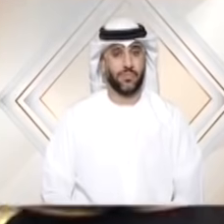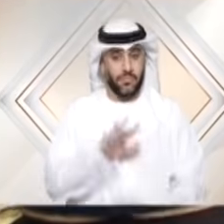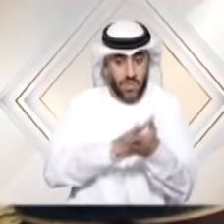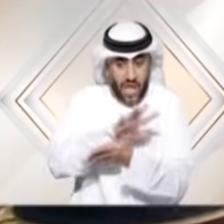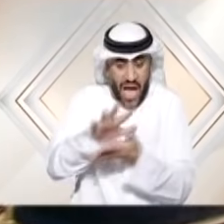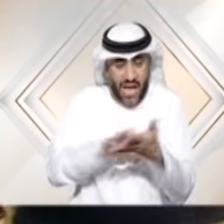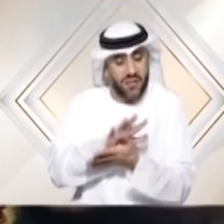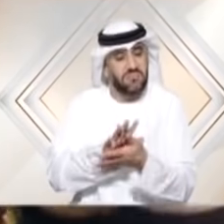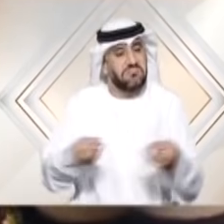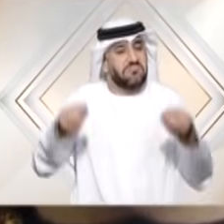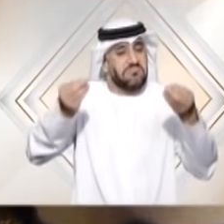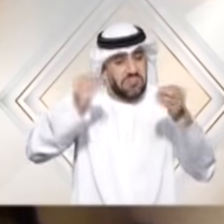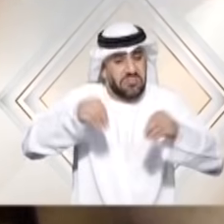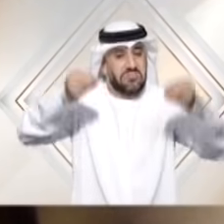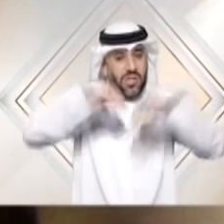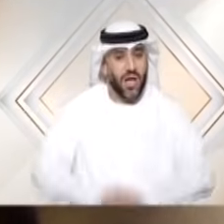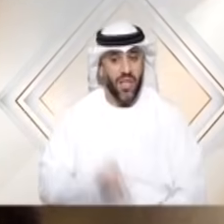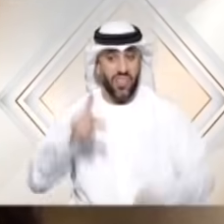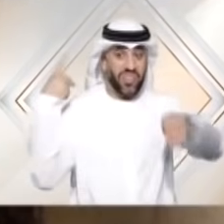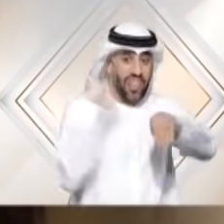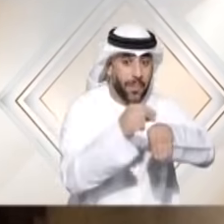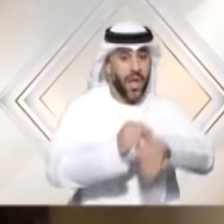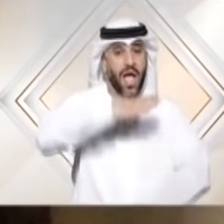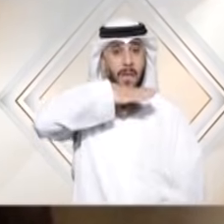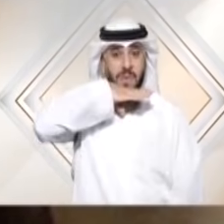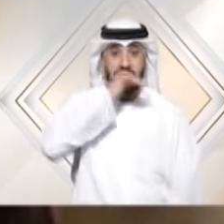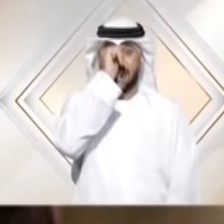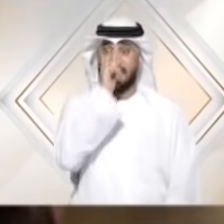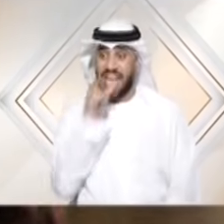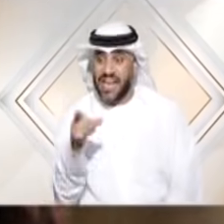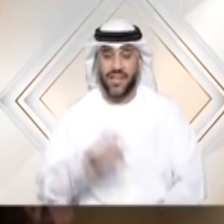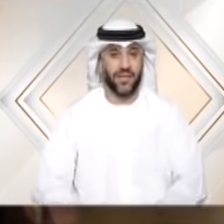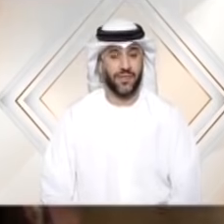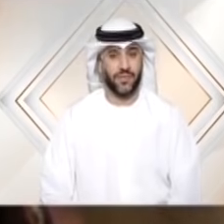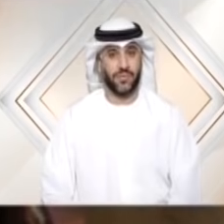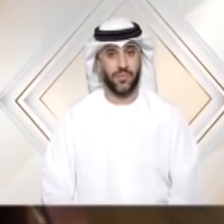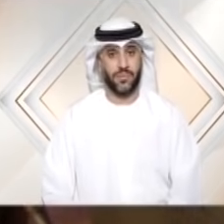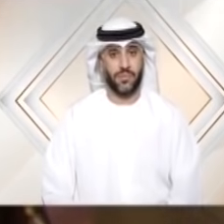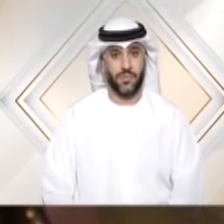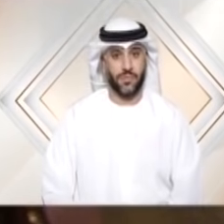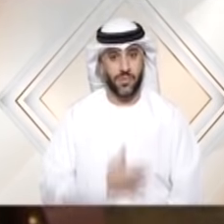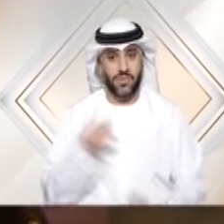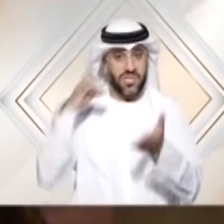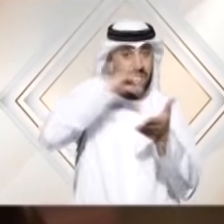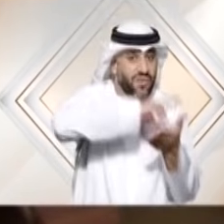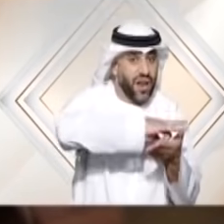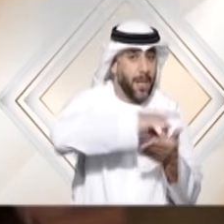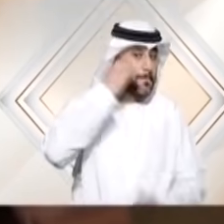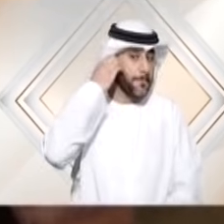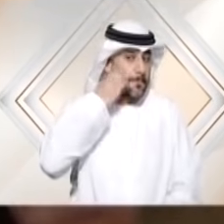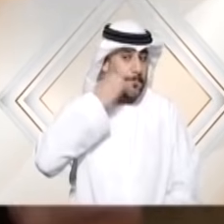وبين أخوي كبر، وصل لمد اليد ومن هالحكي. أبوي زعل علي لأنه كان بأياميها جايين يعقد عمل على الإمارات أو على